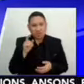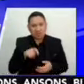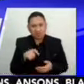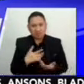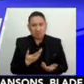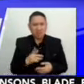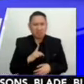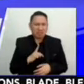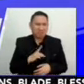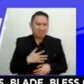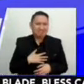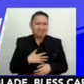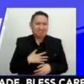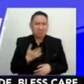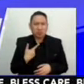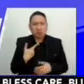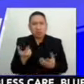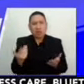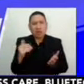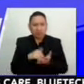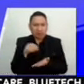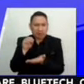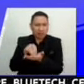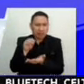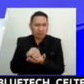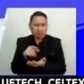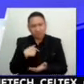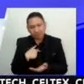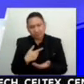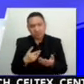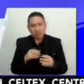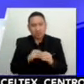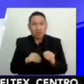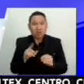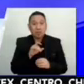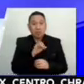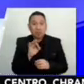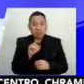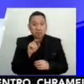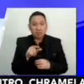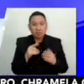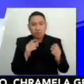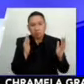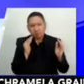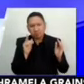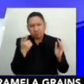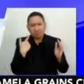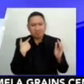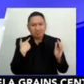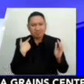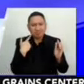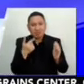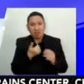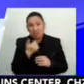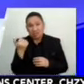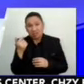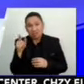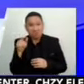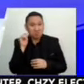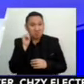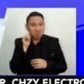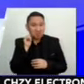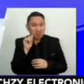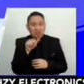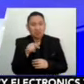umutang pag ma Pero kung sila may Munting pag-asa ng aanihin ang iba gaya ni adeliza naghihintay pa